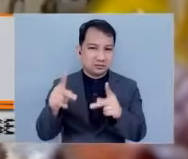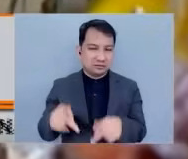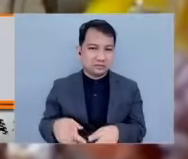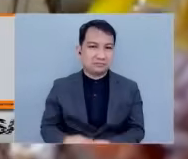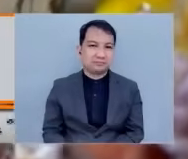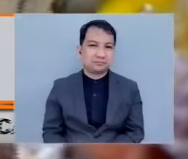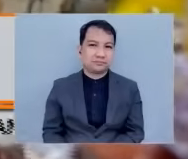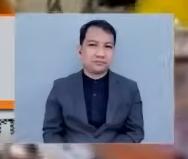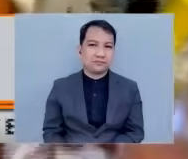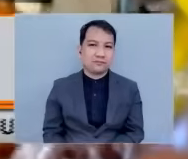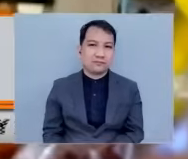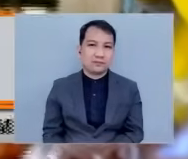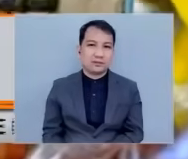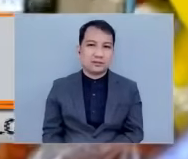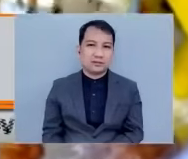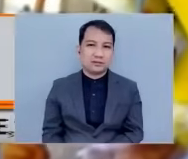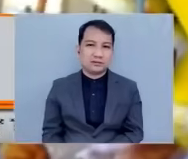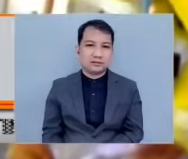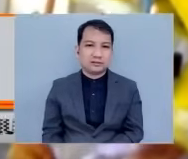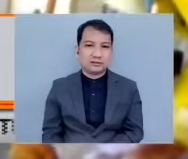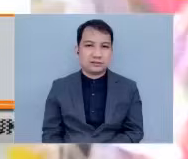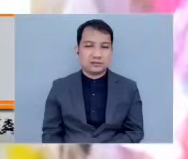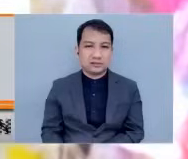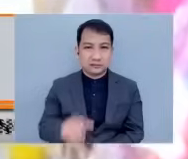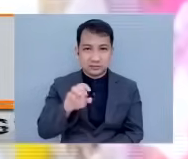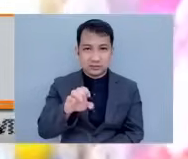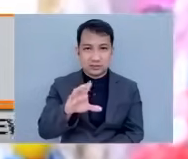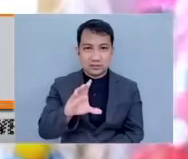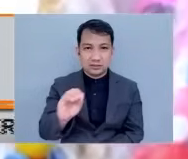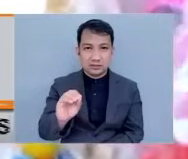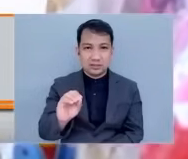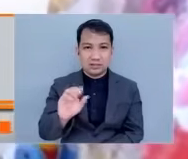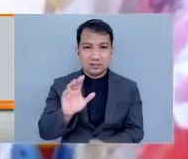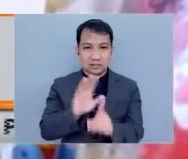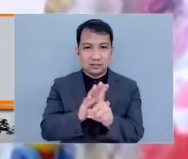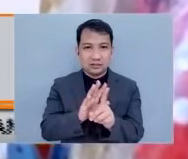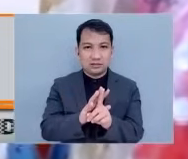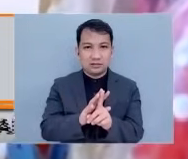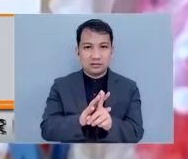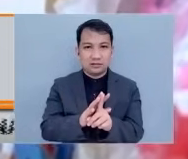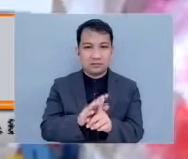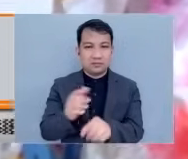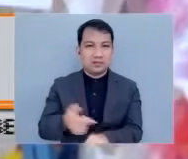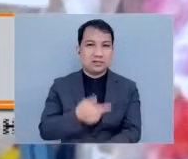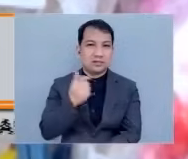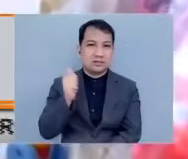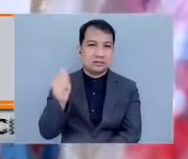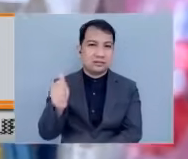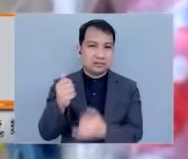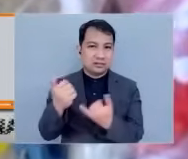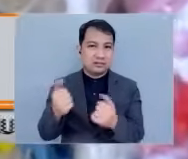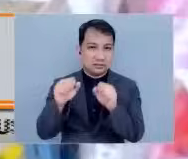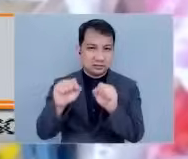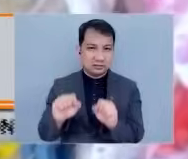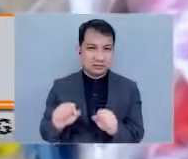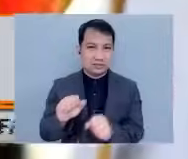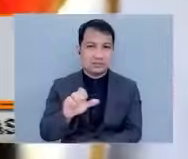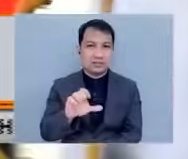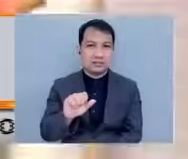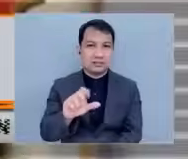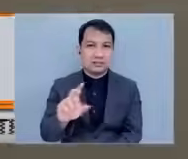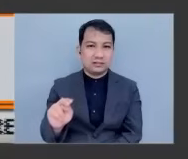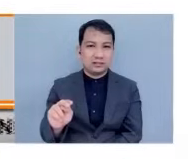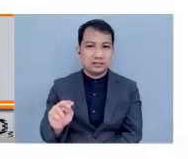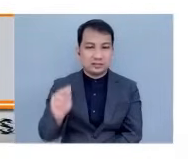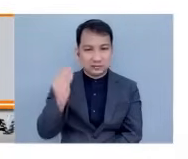sa fashion expert na si Echo, ang bibi trend mukhang magtatagal pang araw ngayong season. I think this